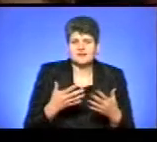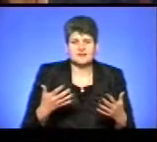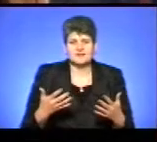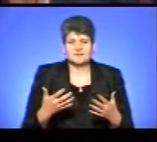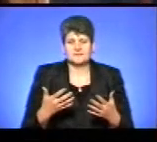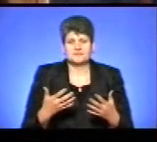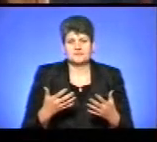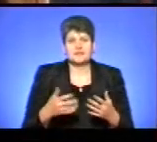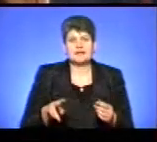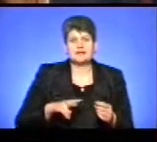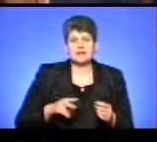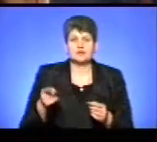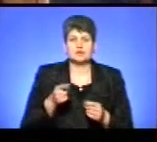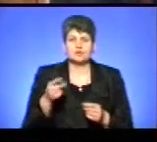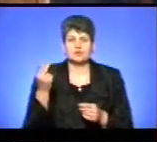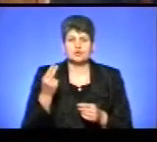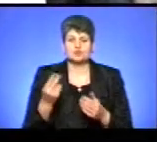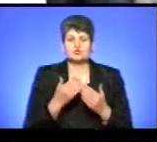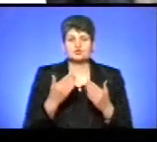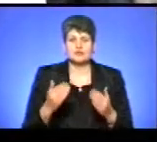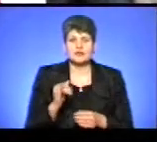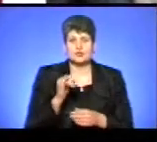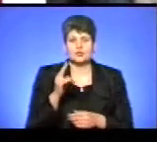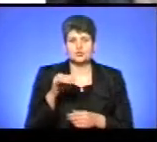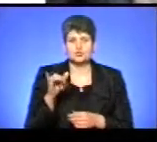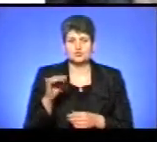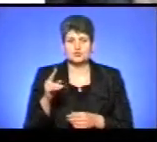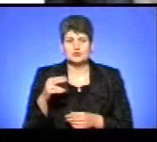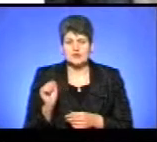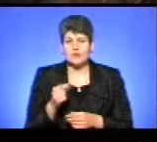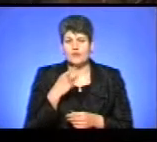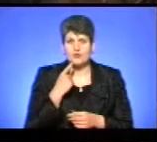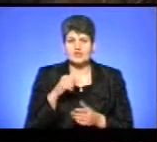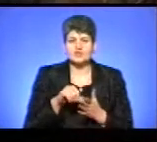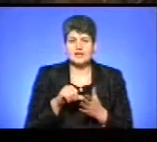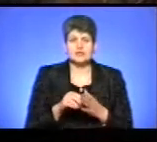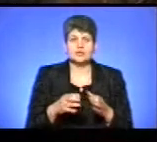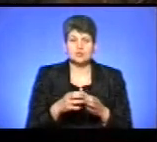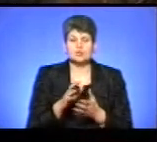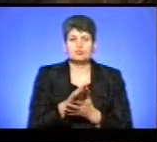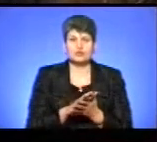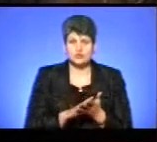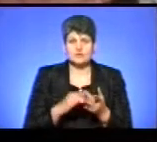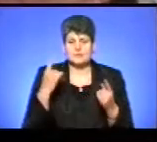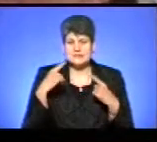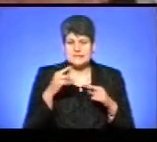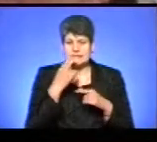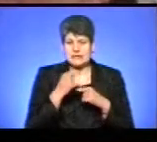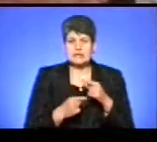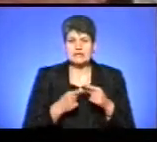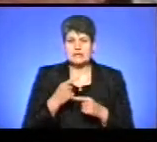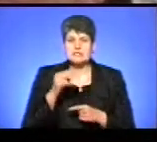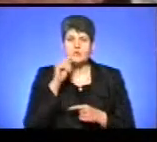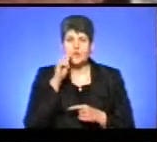от. Директор Тернопільського художнього музею Ігор Дуда каже, члени гурту «Побратим» продовжують мистецькі традиції